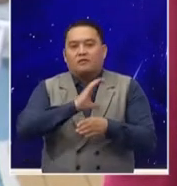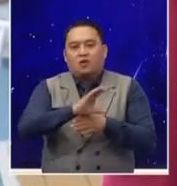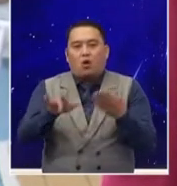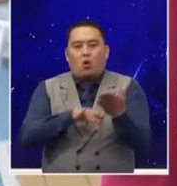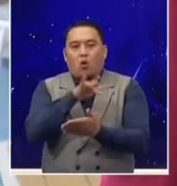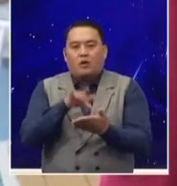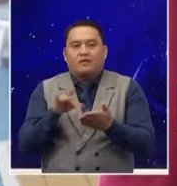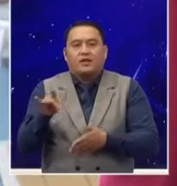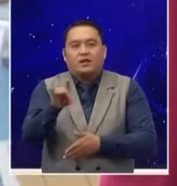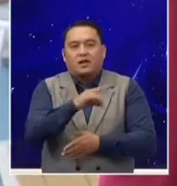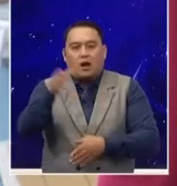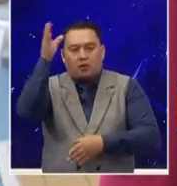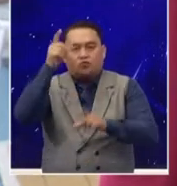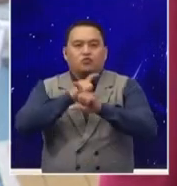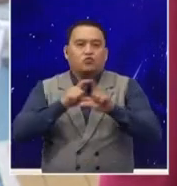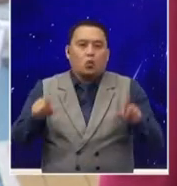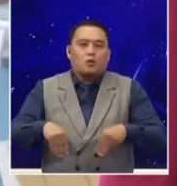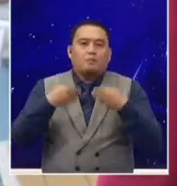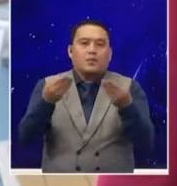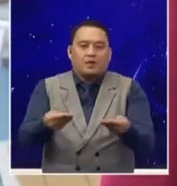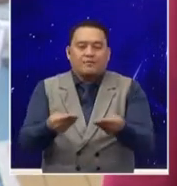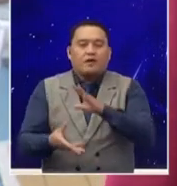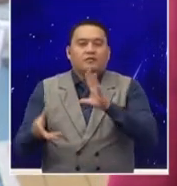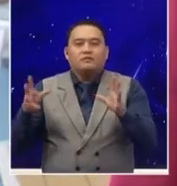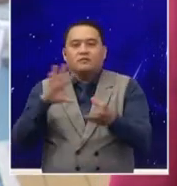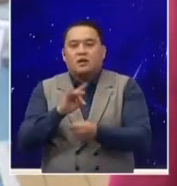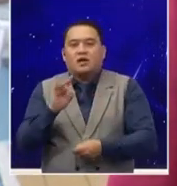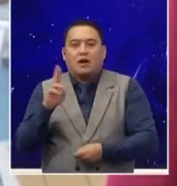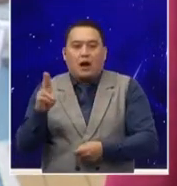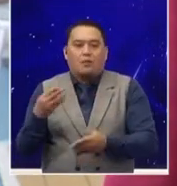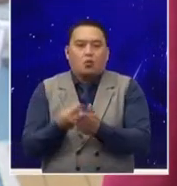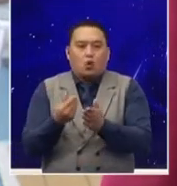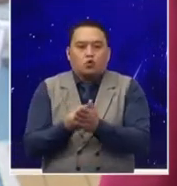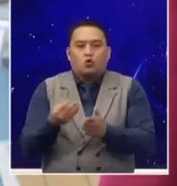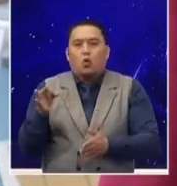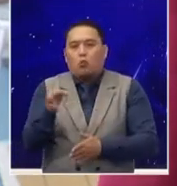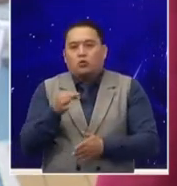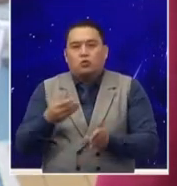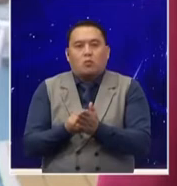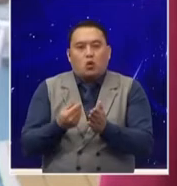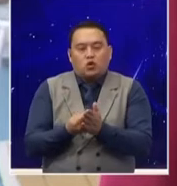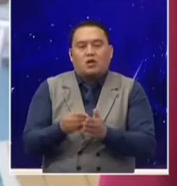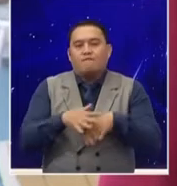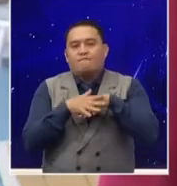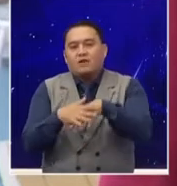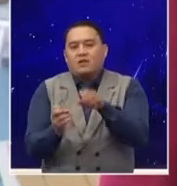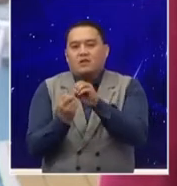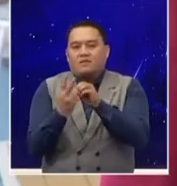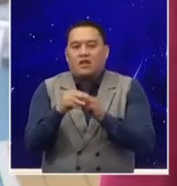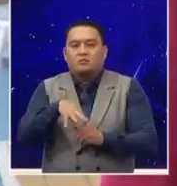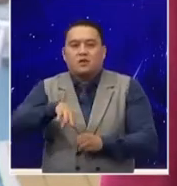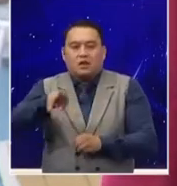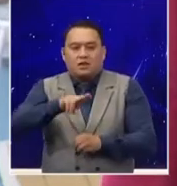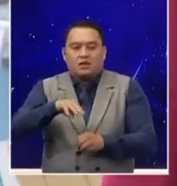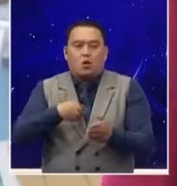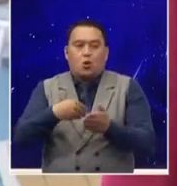и региональные образовательные учреждения. В общей сложности из республиканского и областного бюджетов было выделено более 12 миллиардов